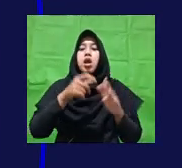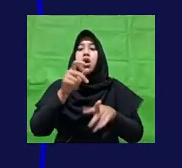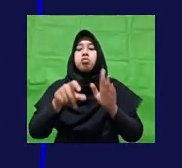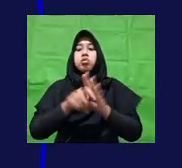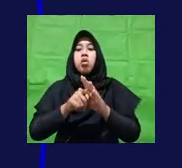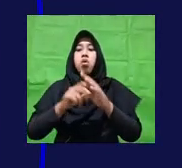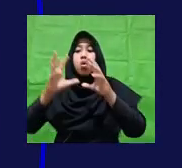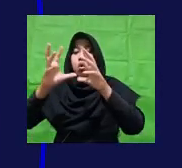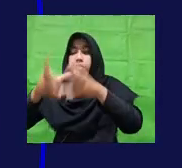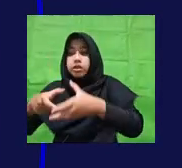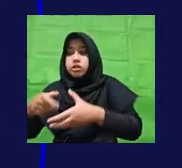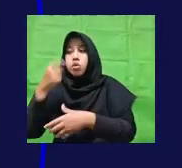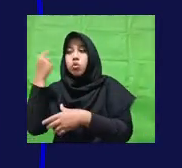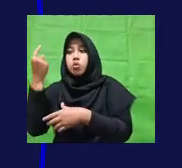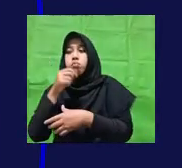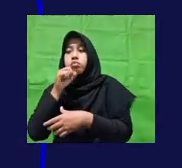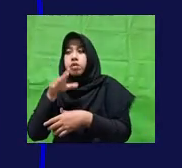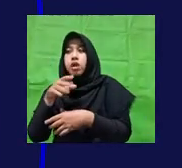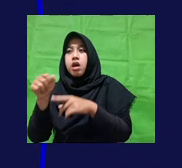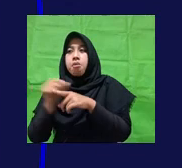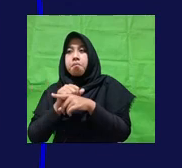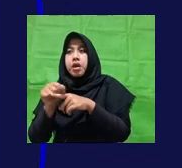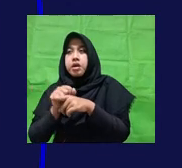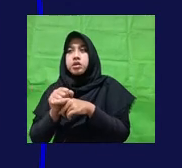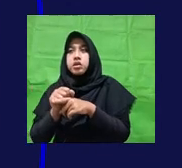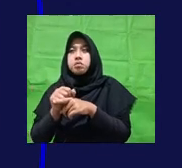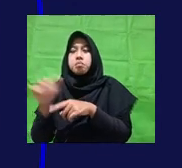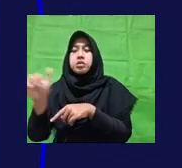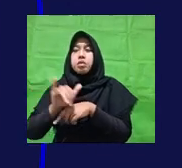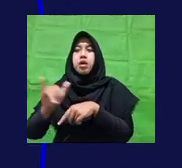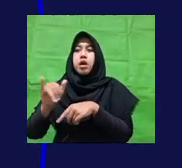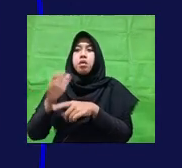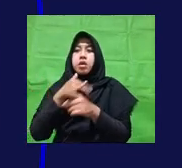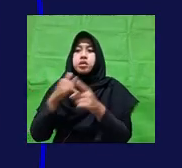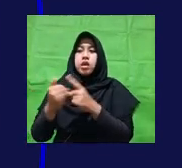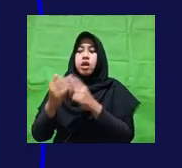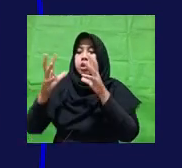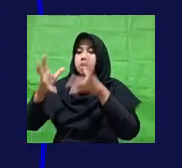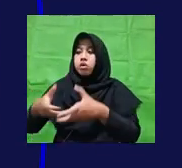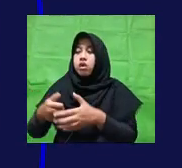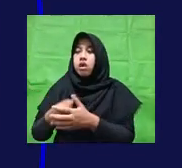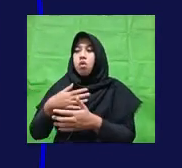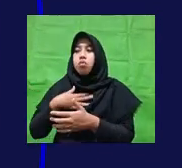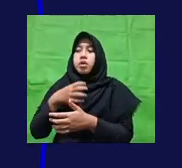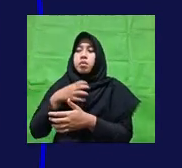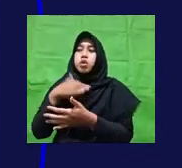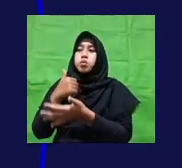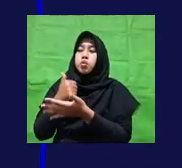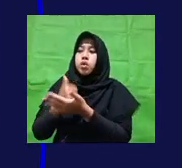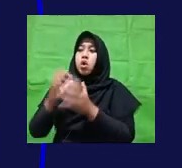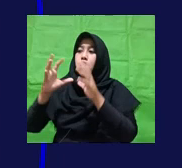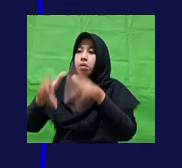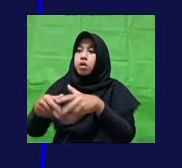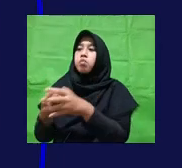sebagai praktik yang menyeragamkan masyarakat di dunia, Apadurai berpendapat bahwa sebenarnya globalisasi juga memunculkan keragaman-keragaman baru, dalam